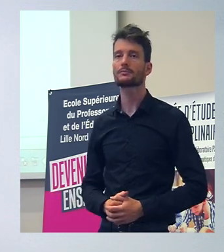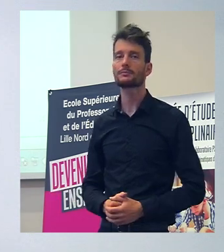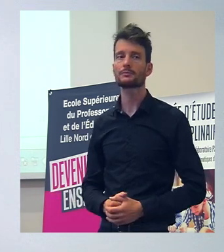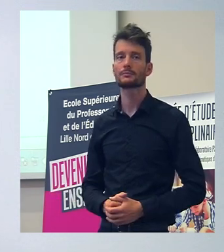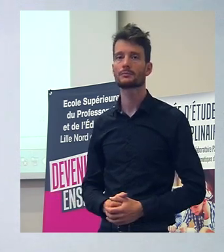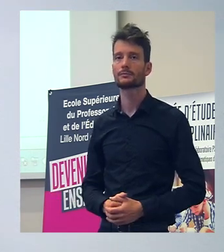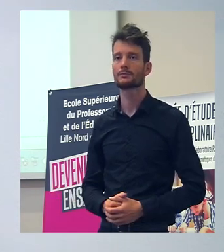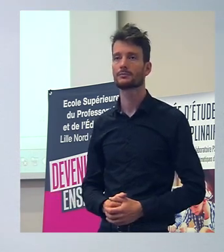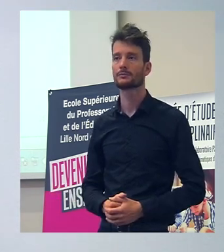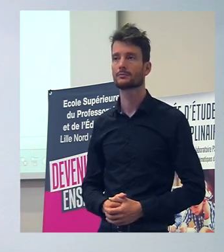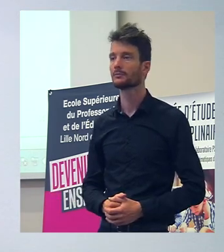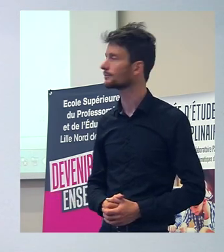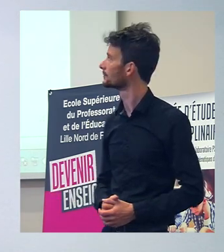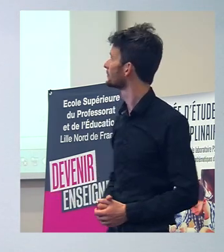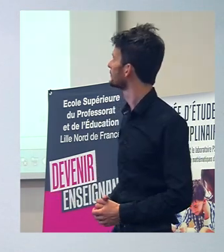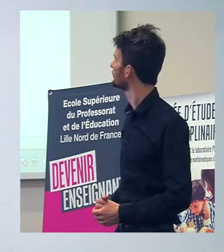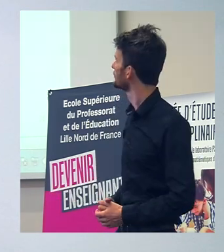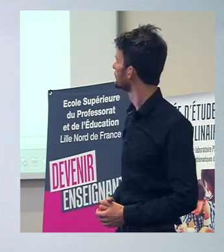Donc, vous trouverez